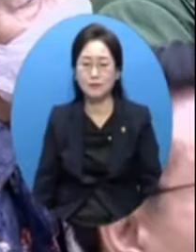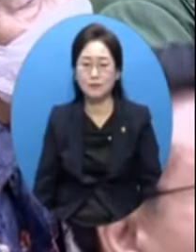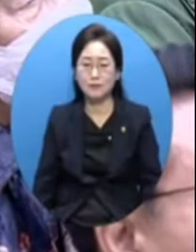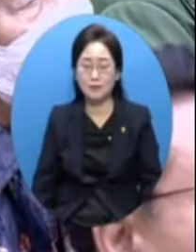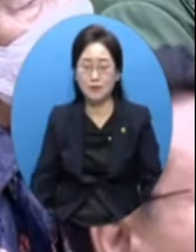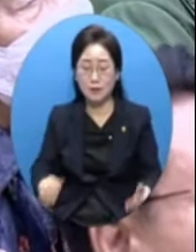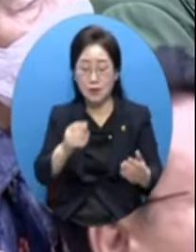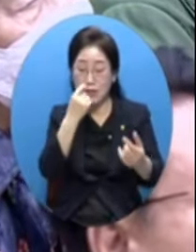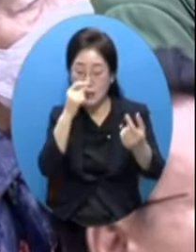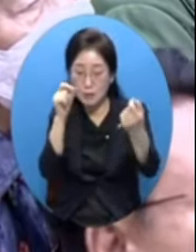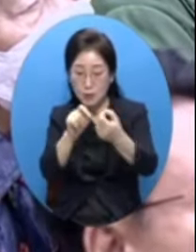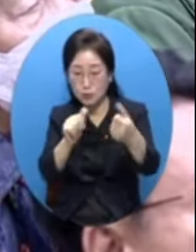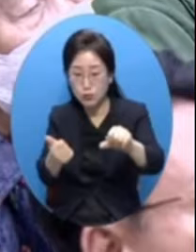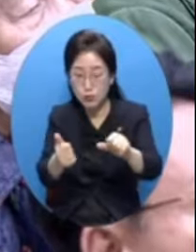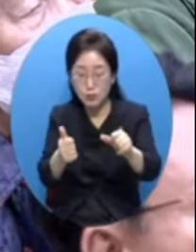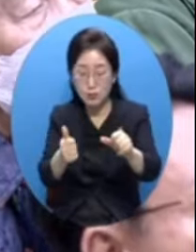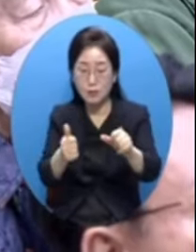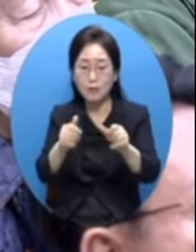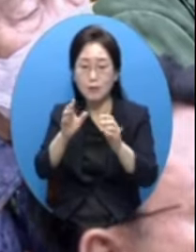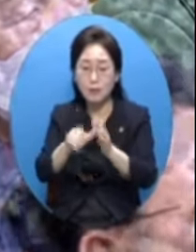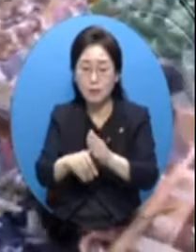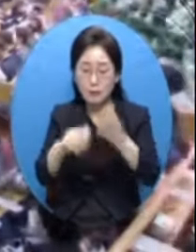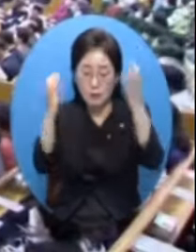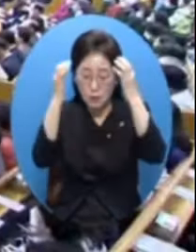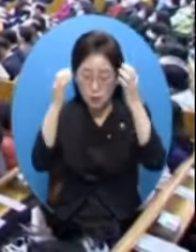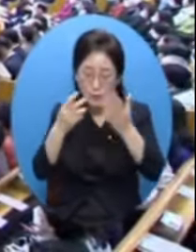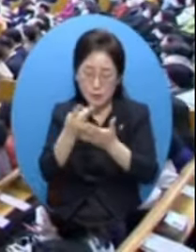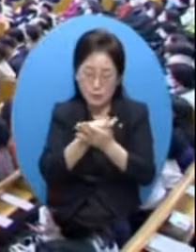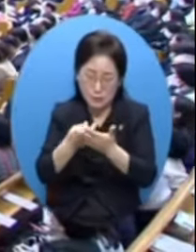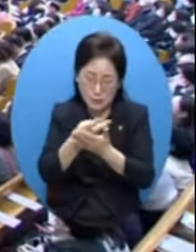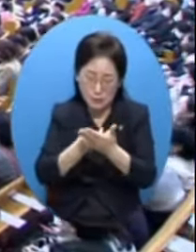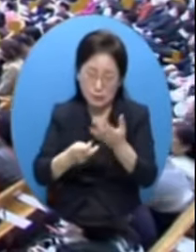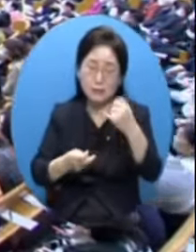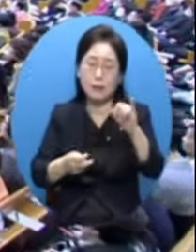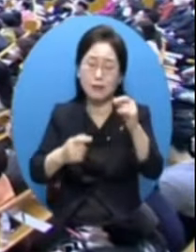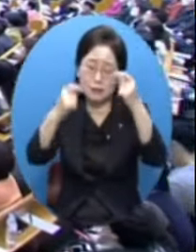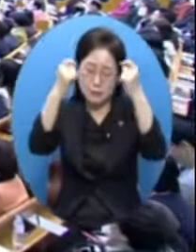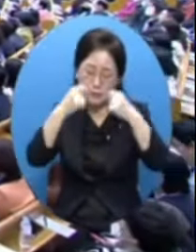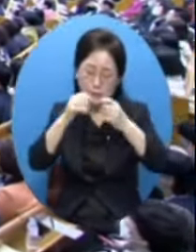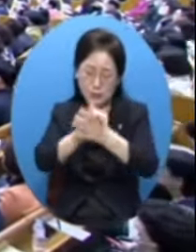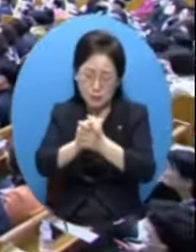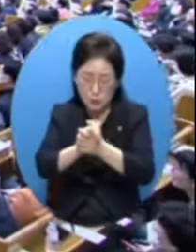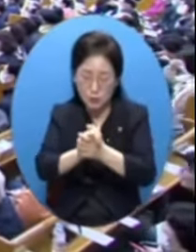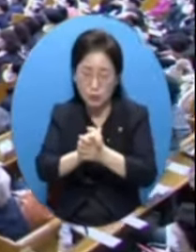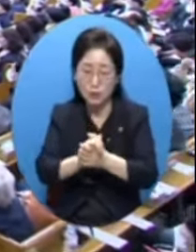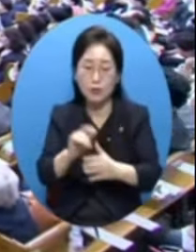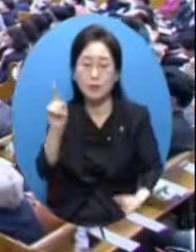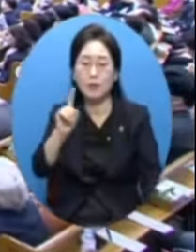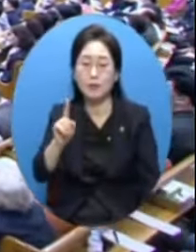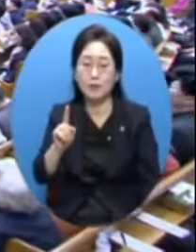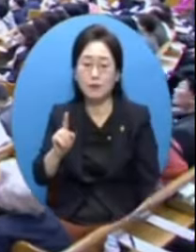죽음을 앞두고 고통의 난을 보내던 신의 끊없는 기도인 어떤 경우에도